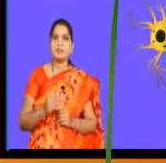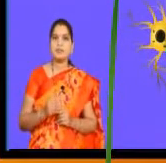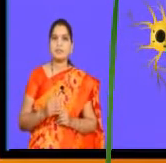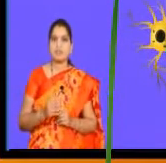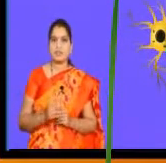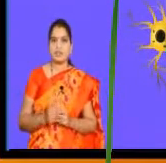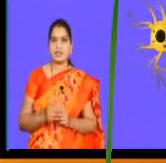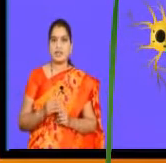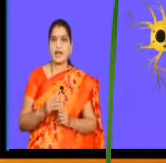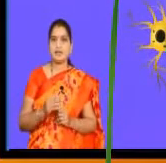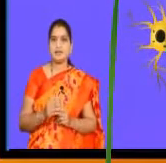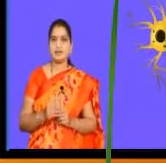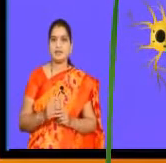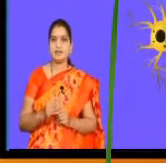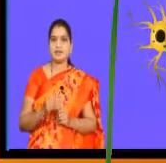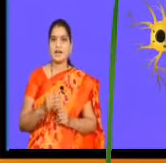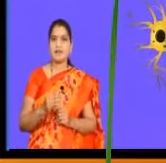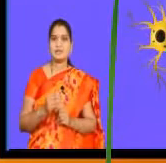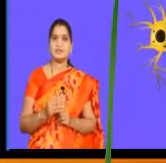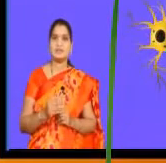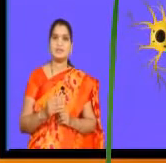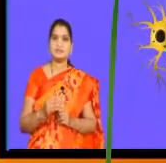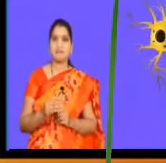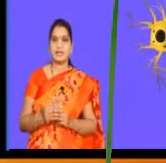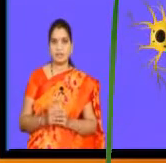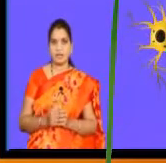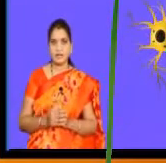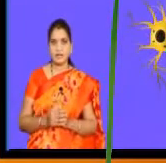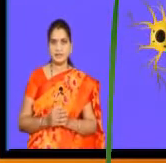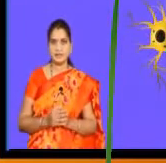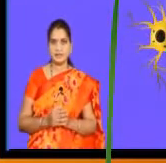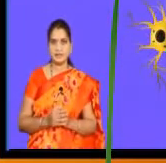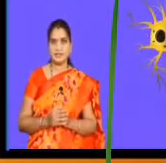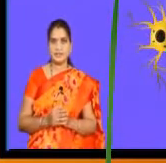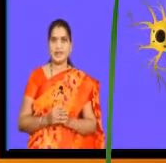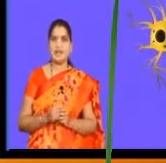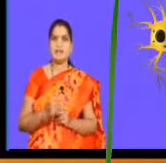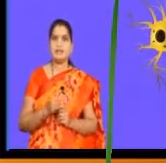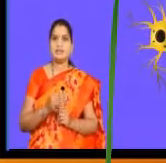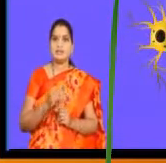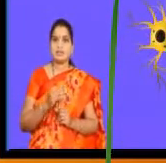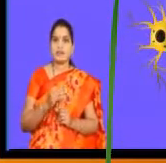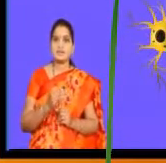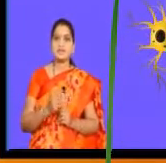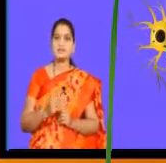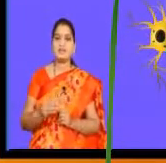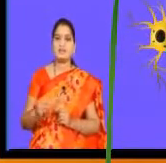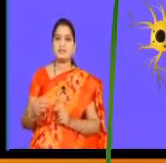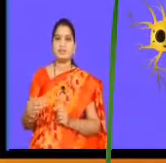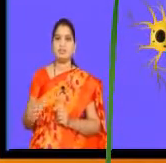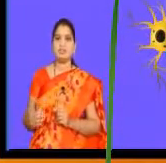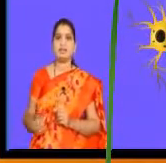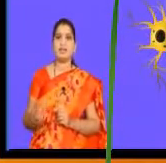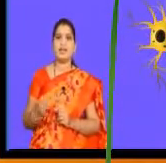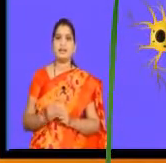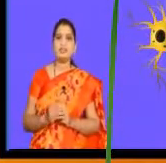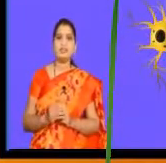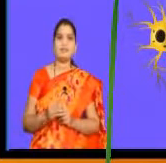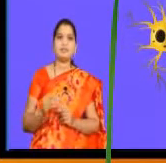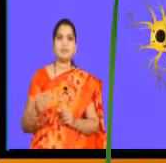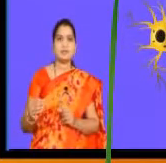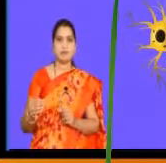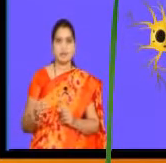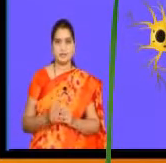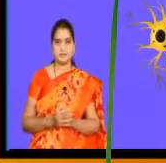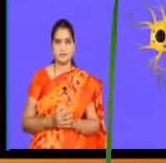ద్వారా క్లాసెస్ కూడా తీసుకోవడం జరుగుతుంది. గూగుల్ మీట్ లేకపోతే జూమ్ క్లాసెస్, ఇలాంటి ఫంక్షన్స్